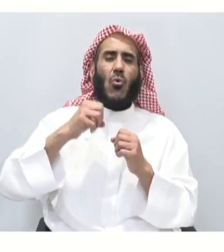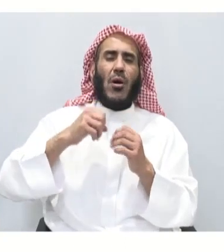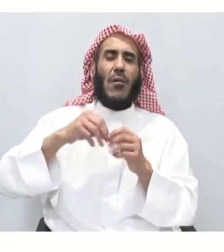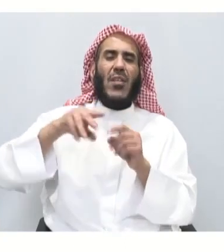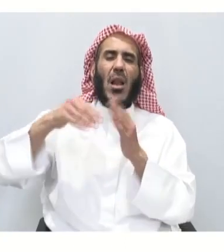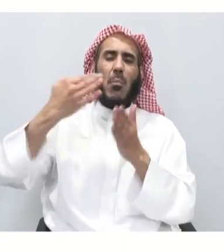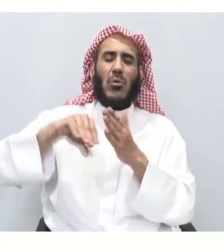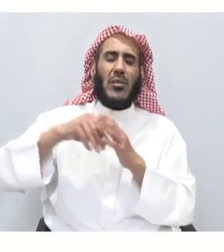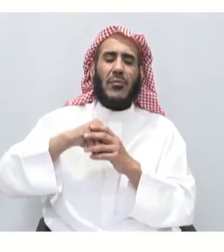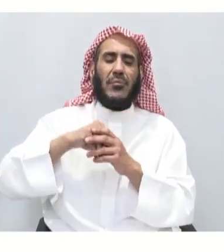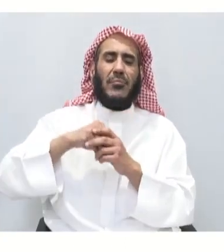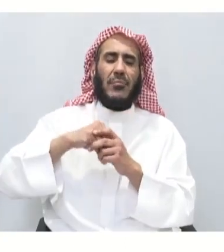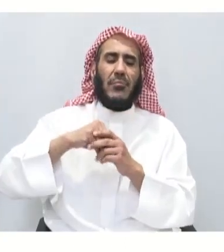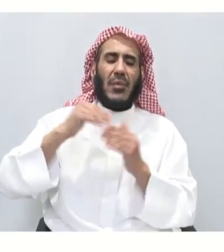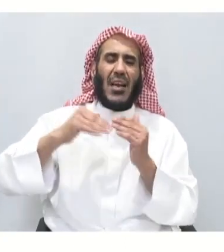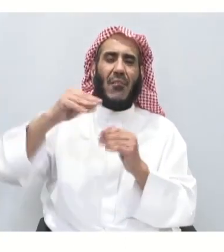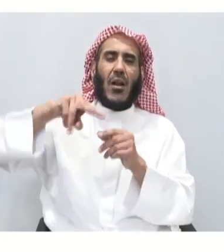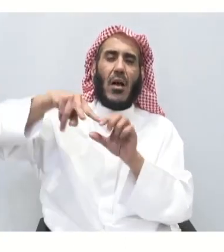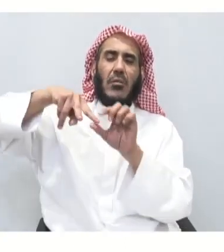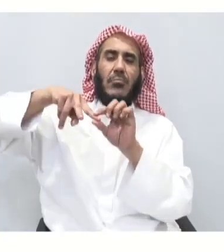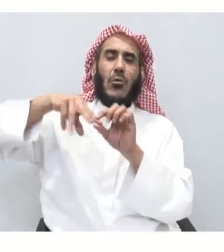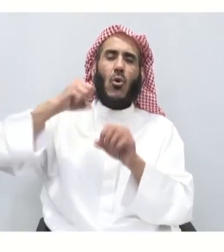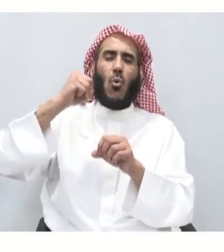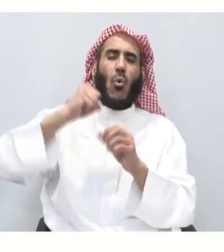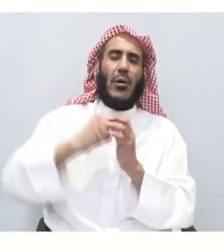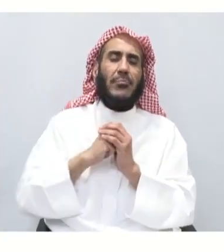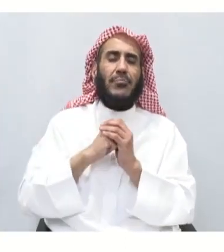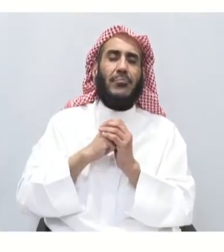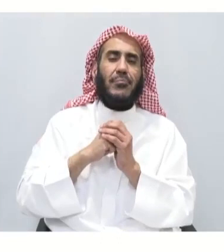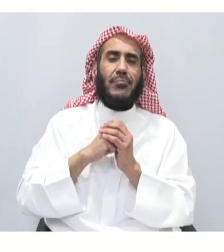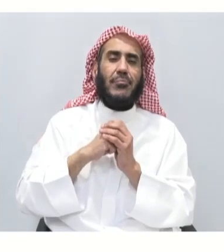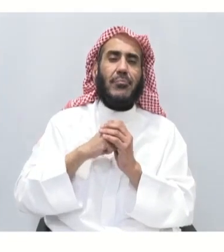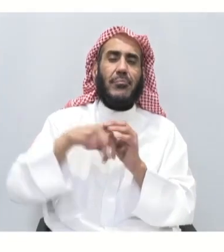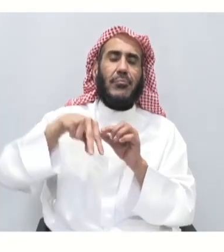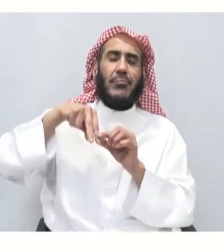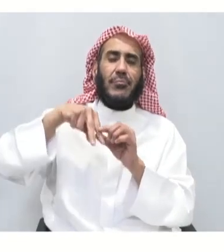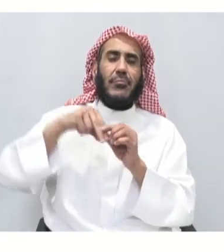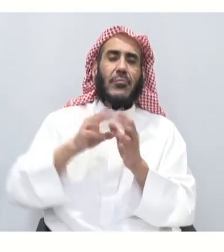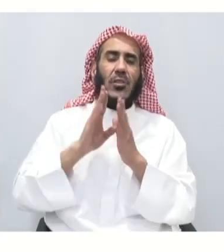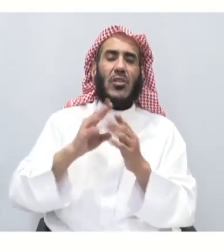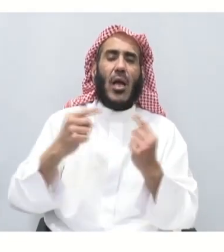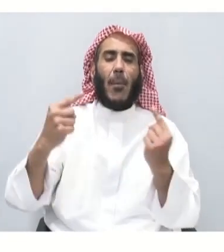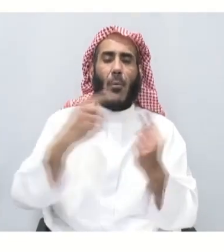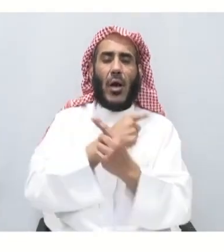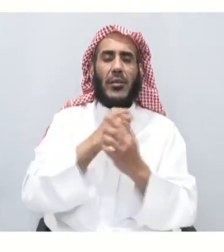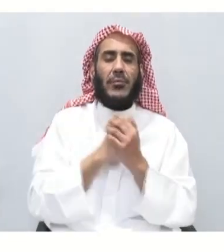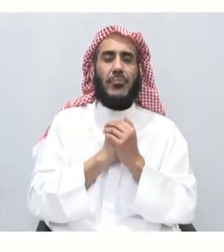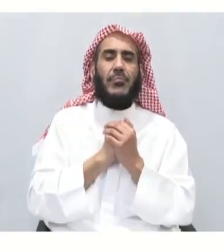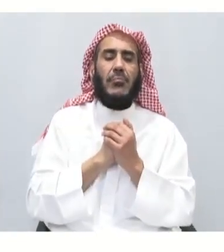المنتصف ممتاز اللي هي رفع القدم القوه هي الاتجاه المعاكس